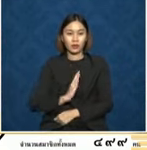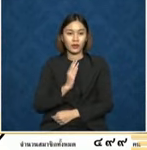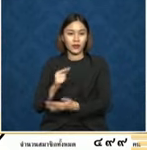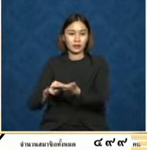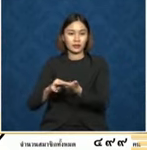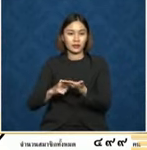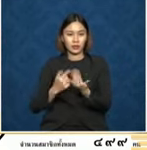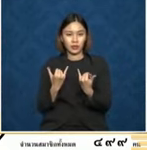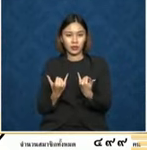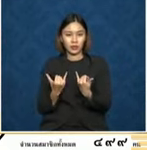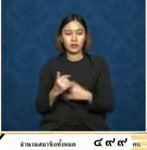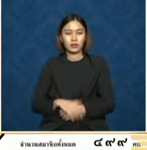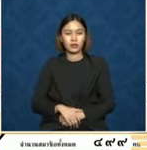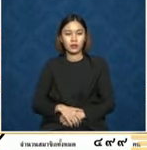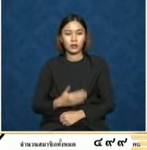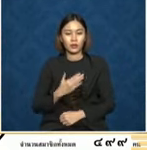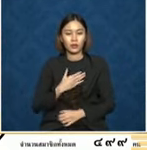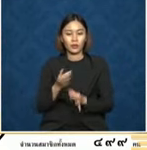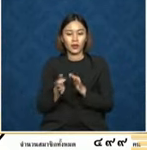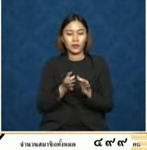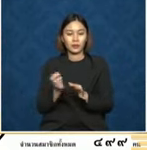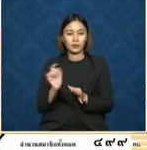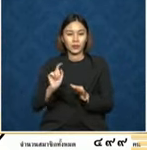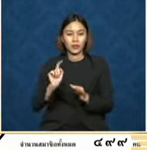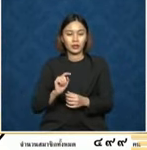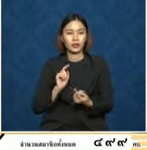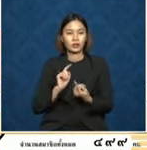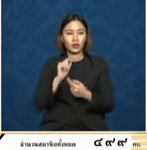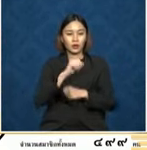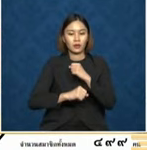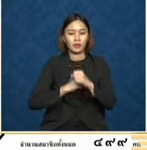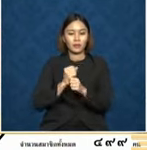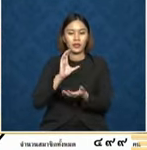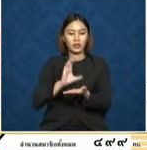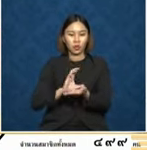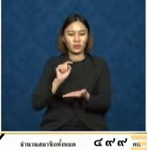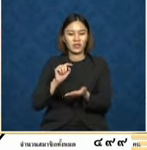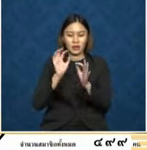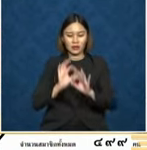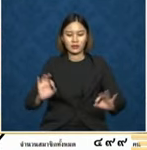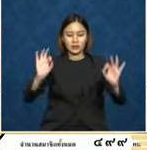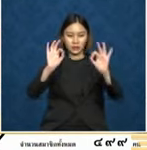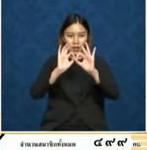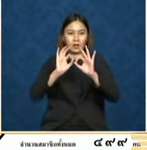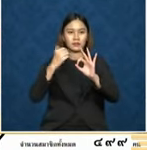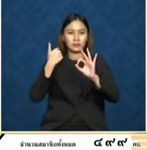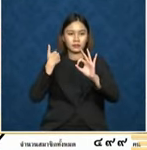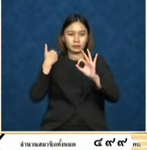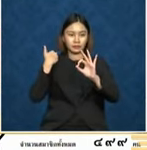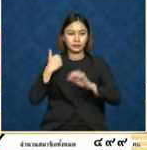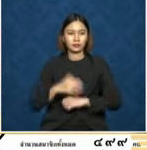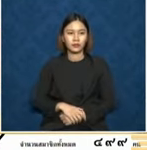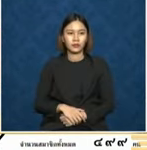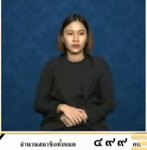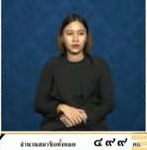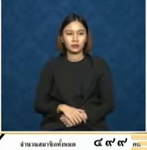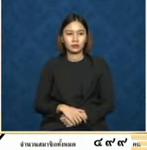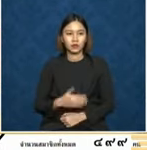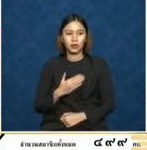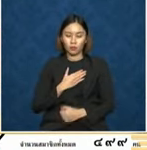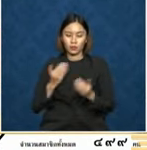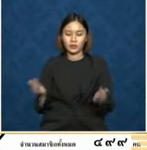นอในวันนี้ด้วยนะครับขออนุญาตเรียนอย่างนี้ครับว่าเรื่องปีงบประมาณเนี่ยเป็นเรื่องที่มีความสำคัญเป็นอย่างยิ่งนะครับผ